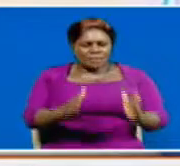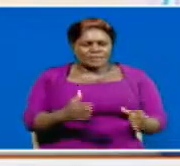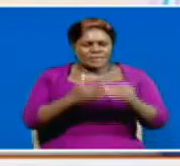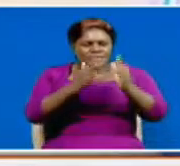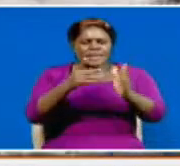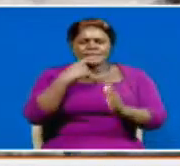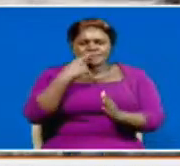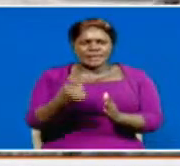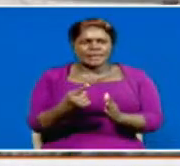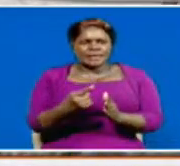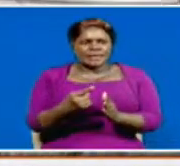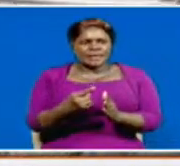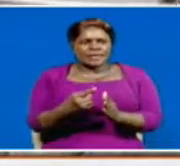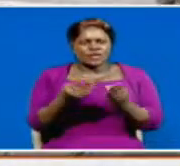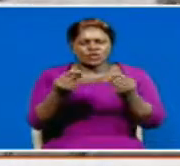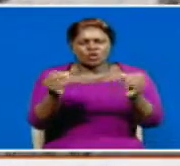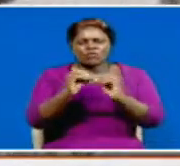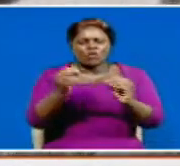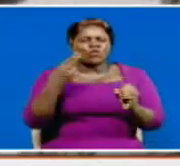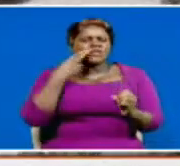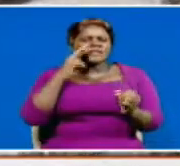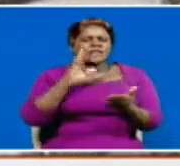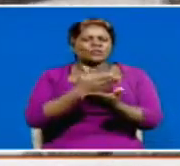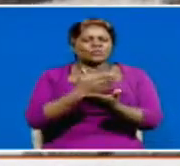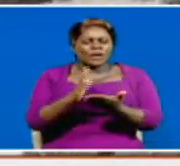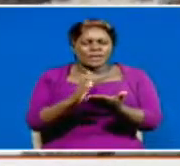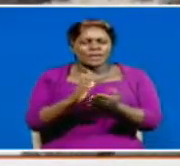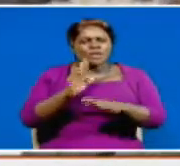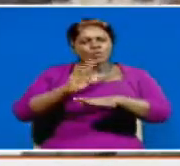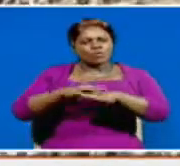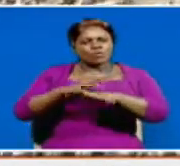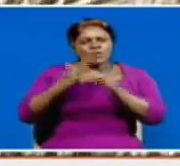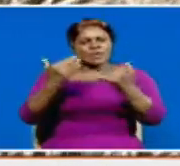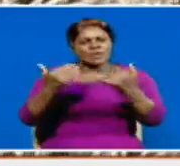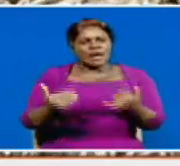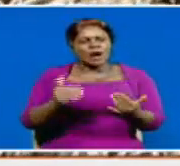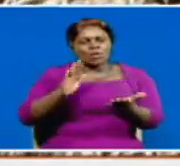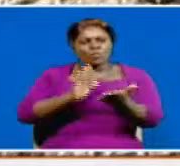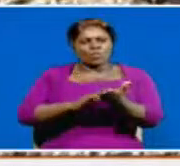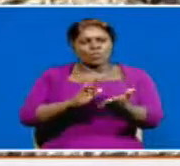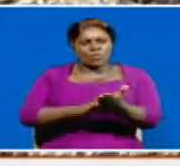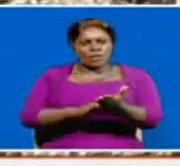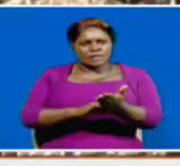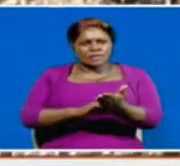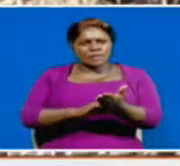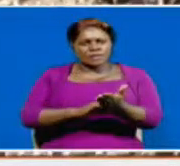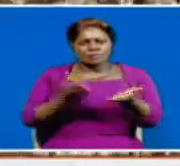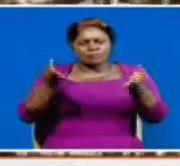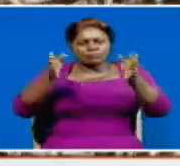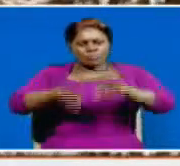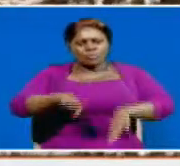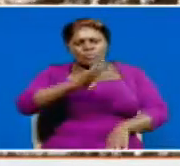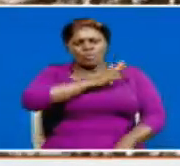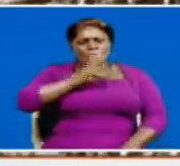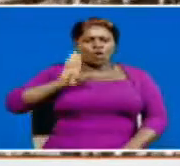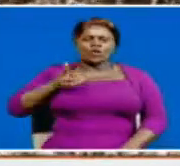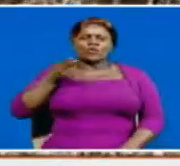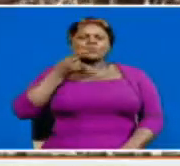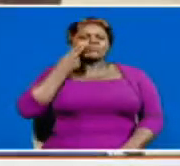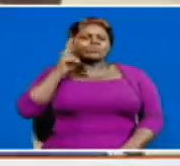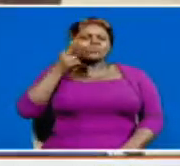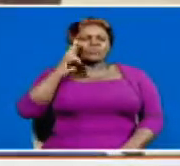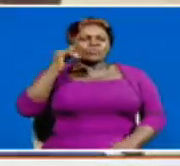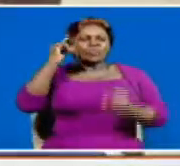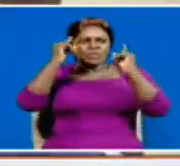viongozi, haijashughulikia sekta ya sukari ipasavyo, na sasa wamependekeza ivunjiliwe mbali na bodi ya sukari kubuniwa